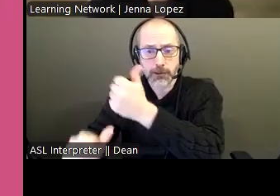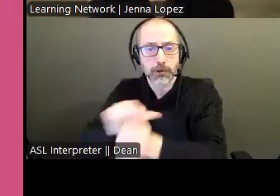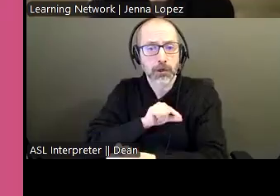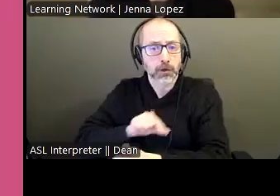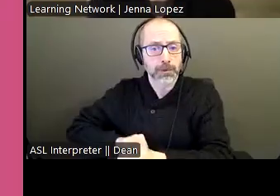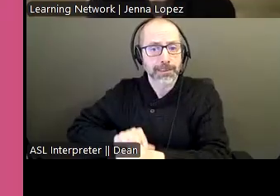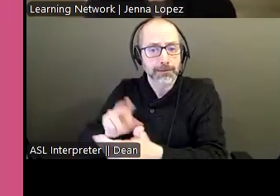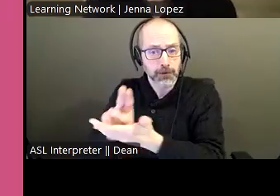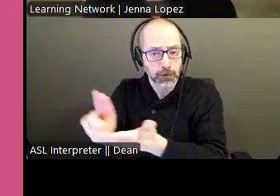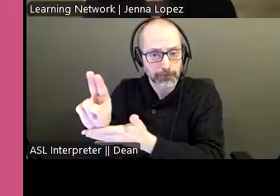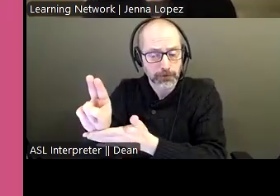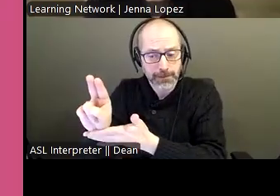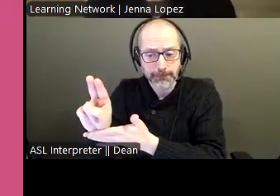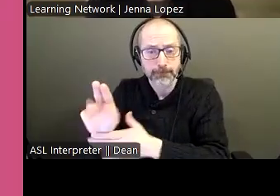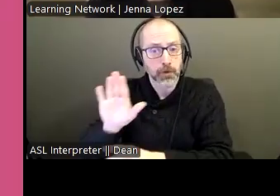l'Université Queen's.